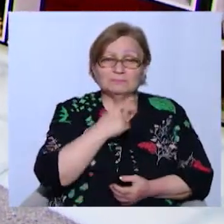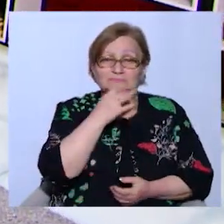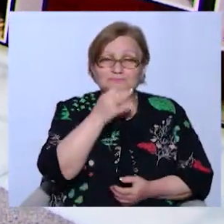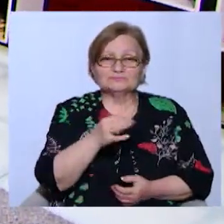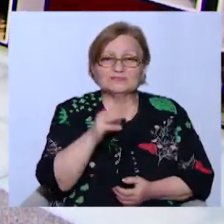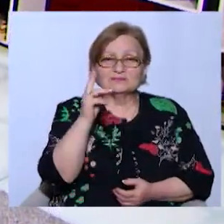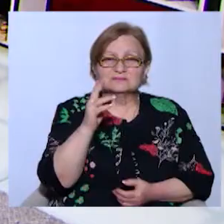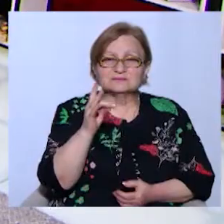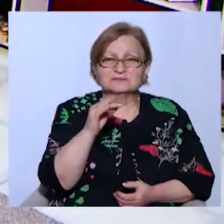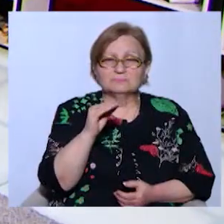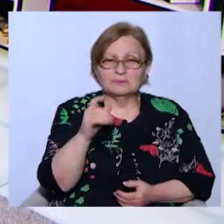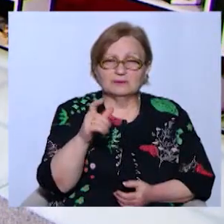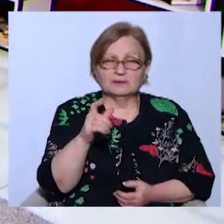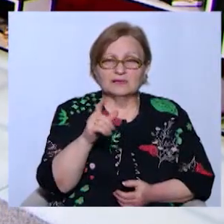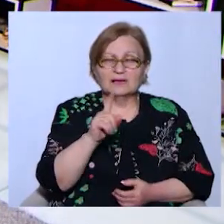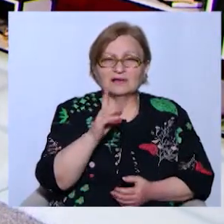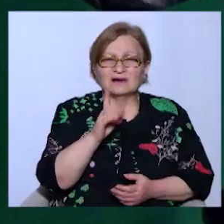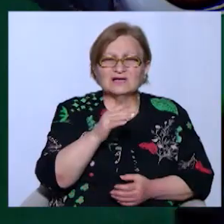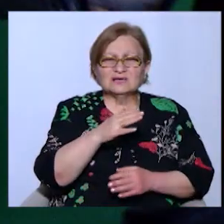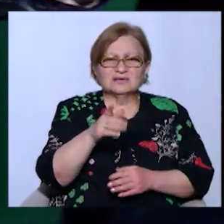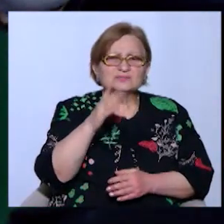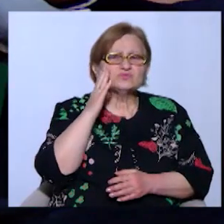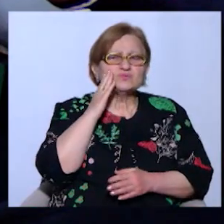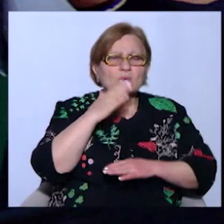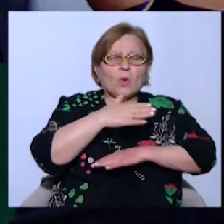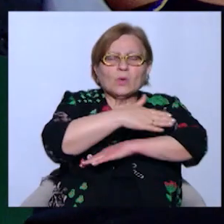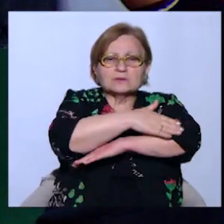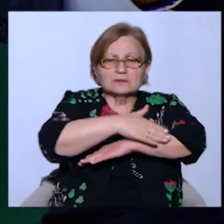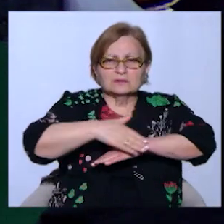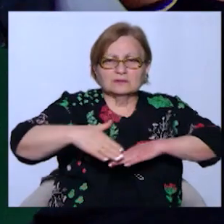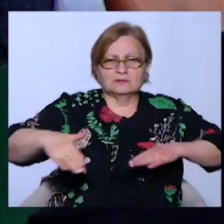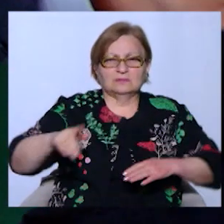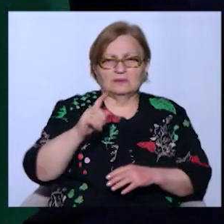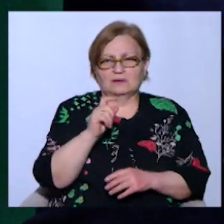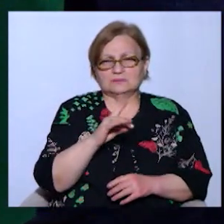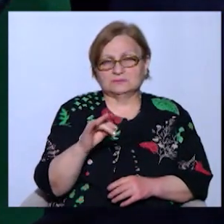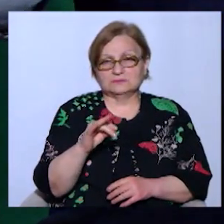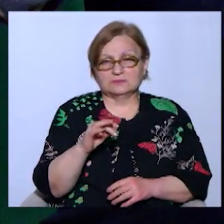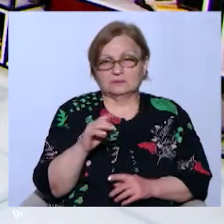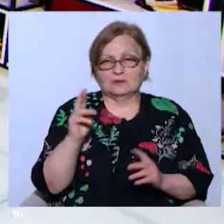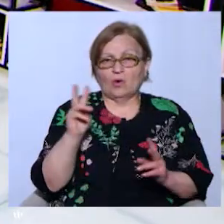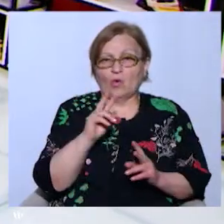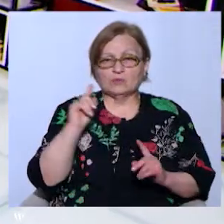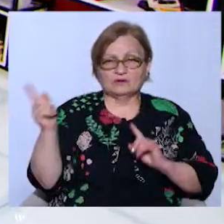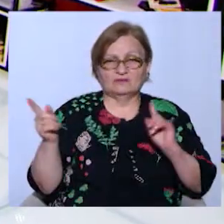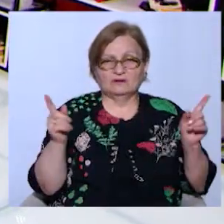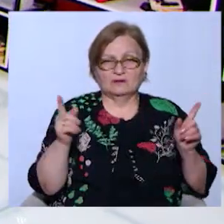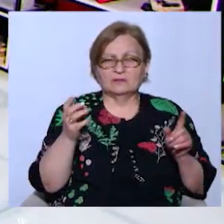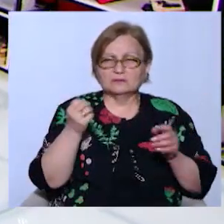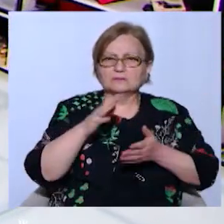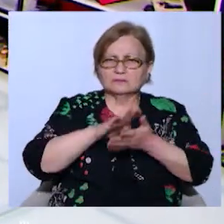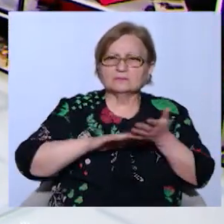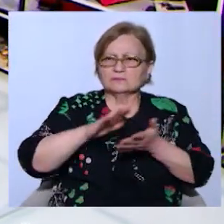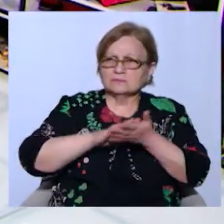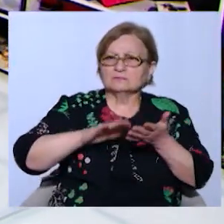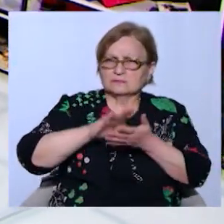წრფე არის რაი? სწორი ხაზი, ვამბობთ კი ბატონო, რომელიც ორივე მხარეს, რაც არ უნდა გავაგრძელოთ,